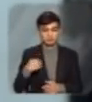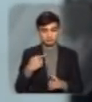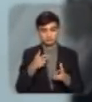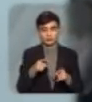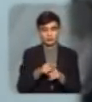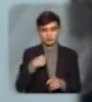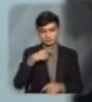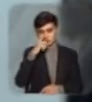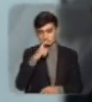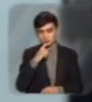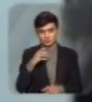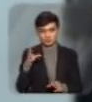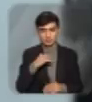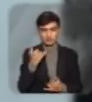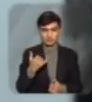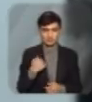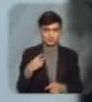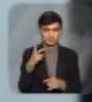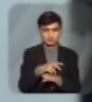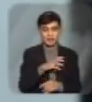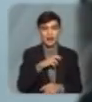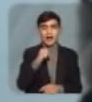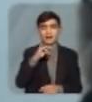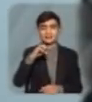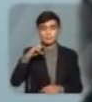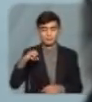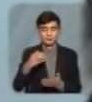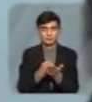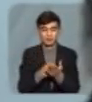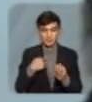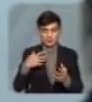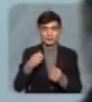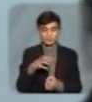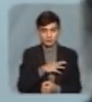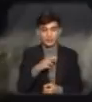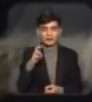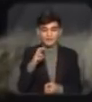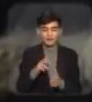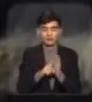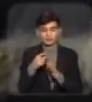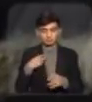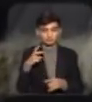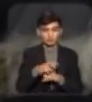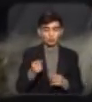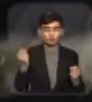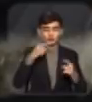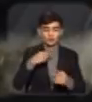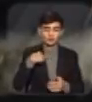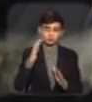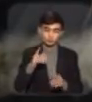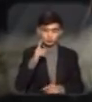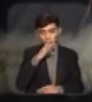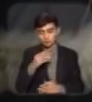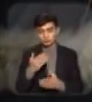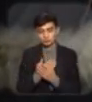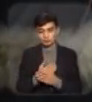жоқпын. Енді сол консультацияға келіп тұр. Мен осы уақытқа дейін АСП алдым. Енді январдан бастап соны білейін деп келіп тұрмын. Ал атаулы әлеуметтік көмек алу